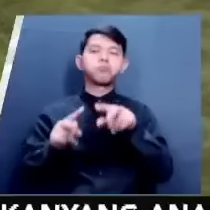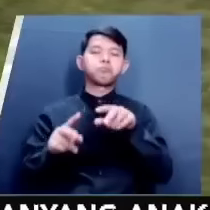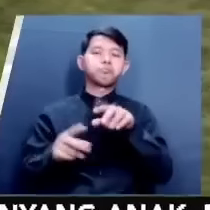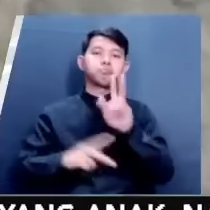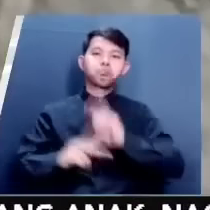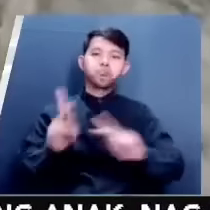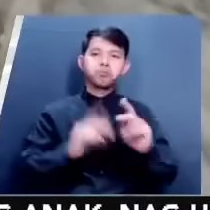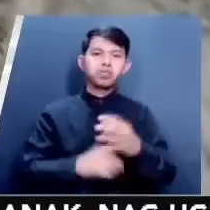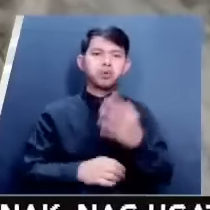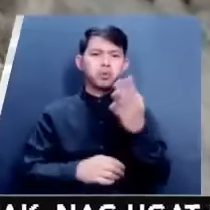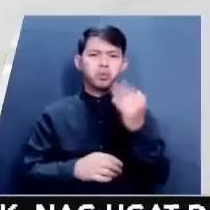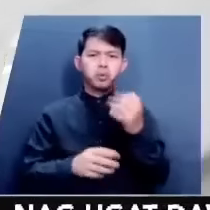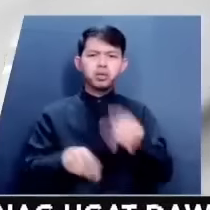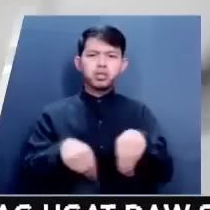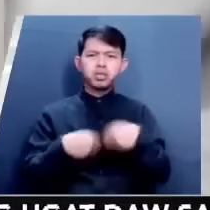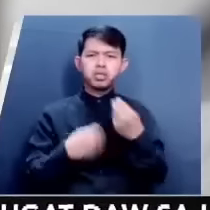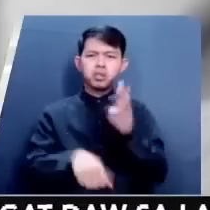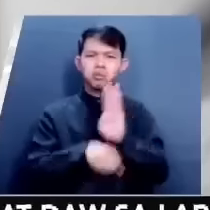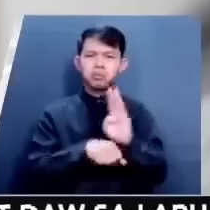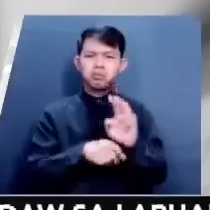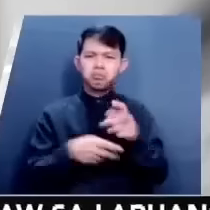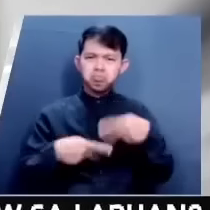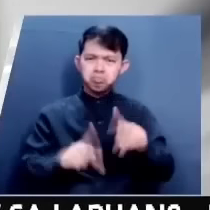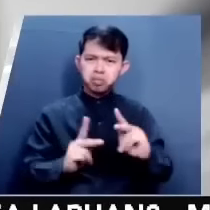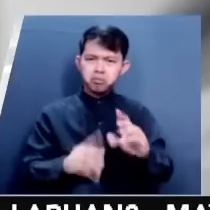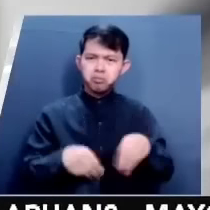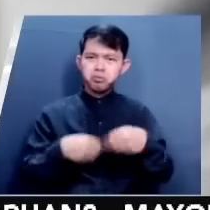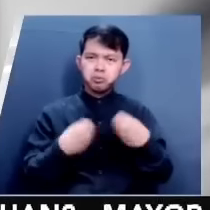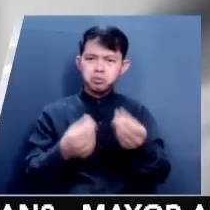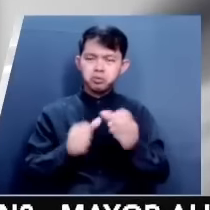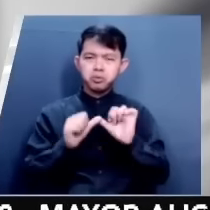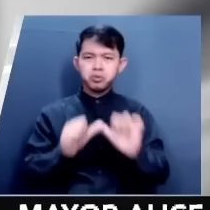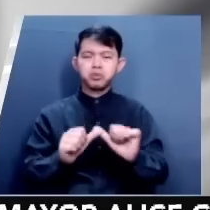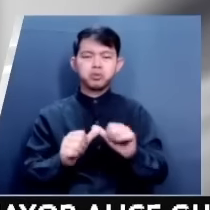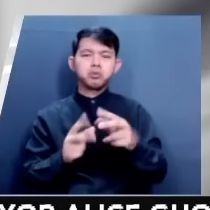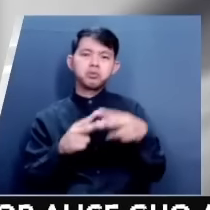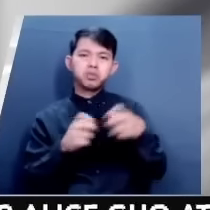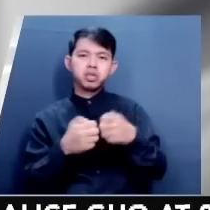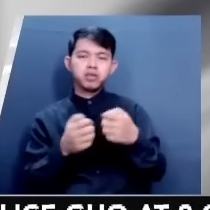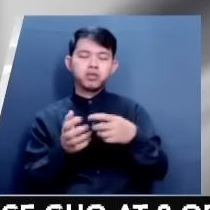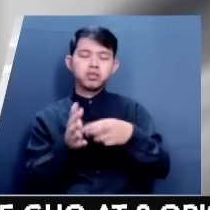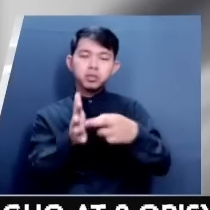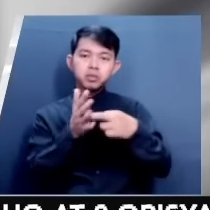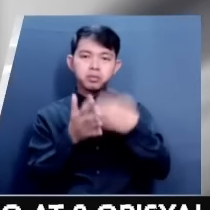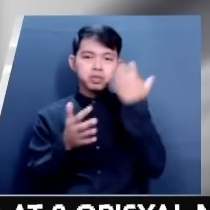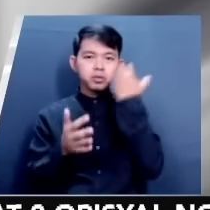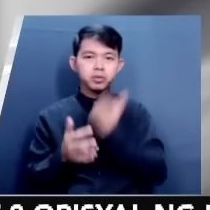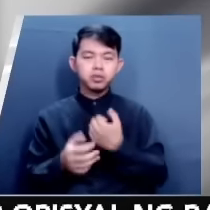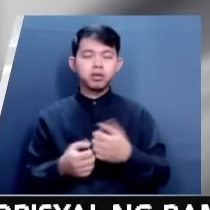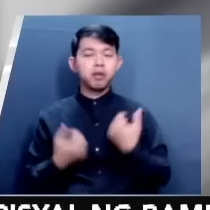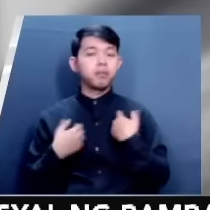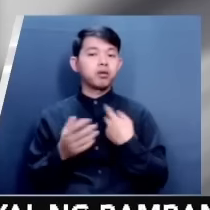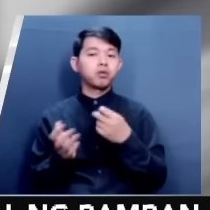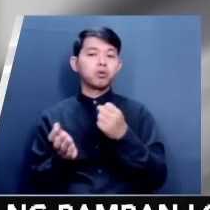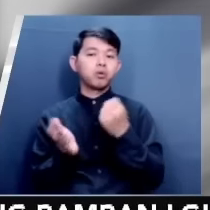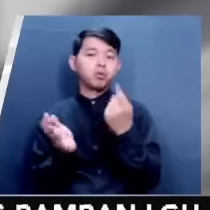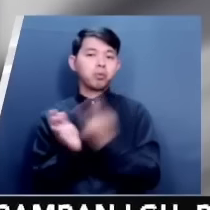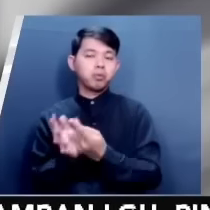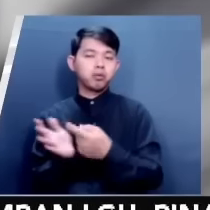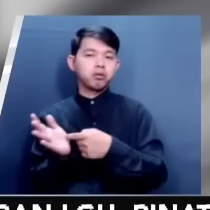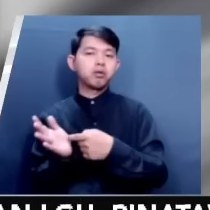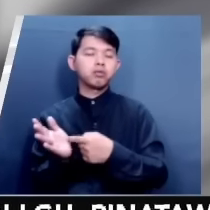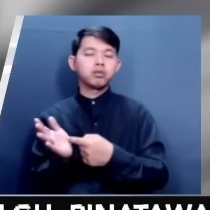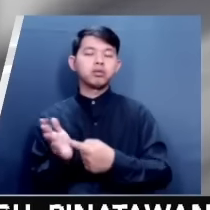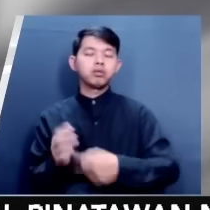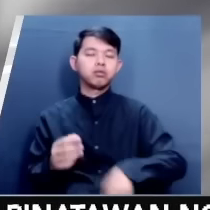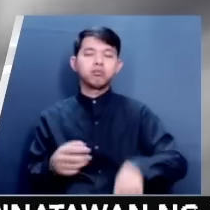may mga kakulangan. Sa utos ni Ombudsman Samuel Martires na pirmado ng May 31, suspendido ng walang sweldo ng hanggang 6 na buwan